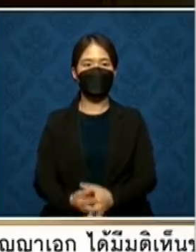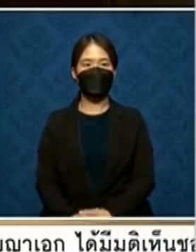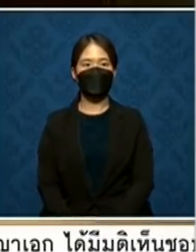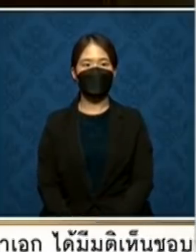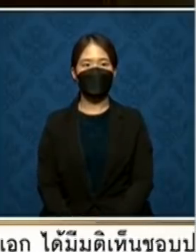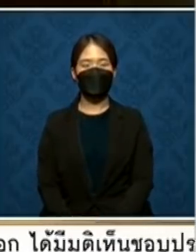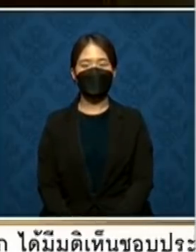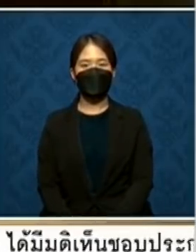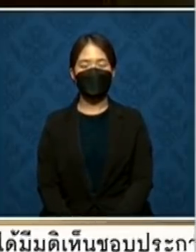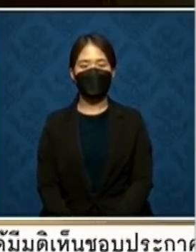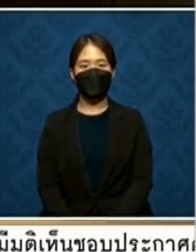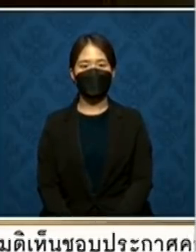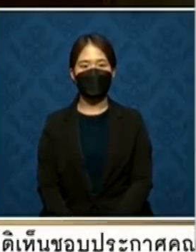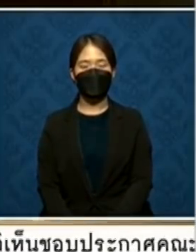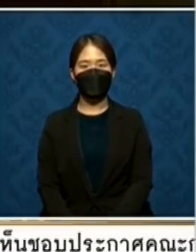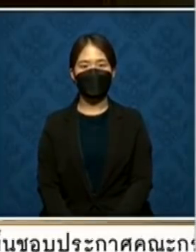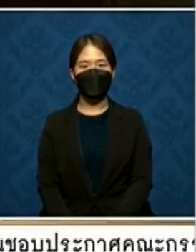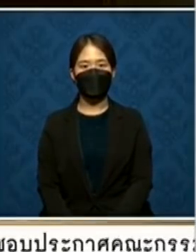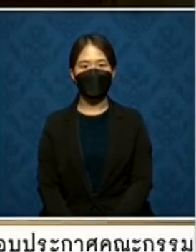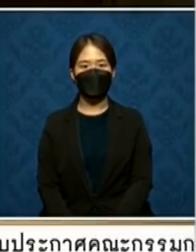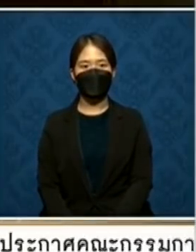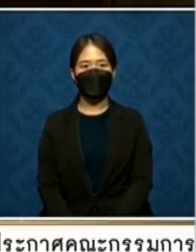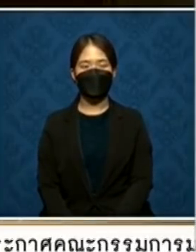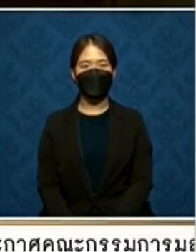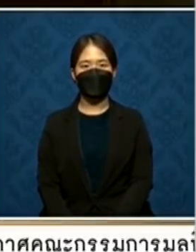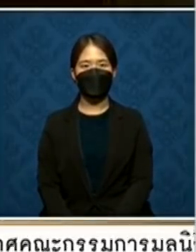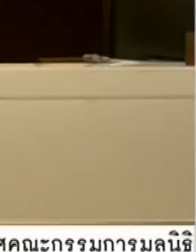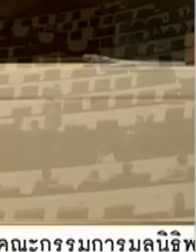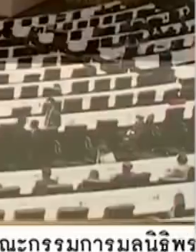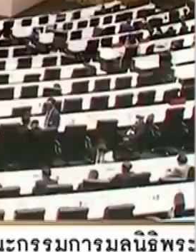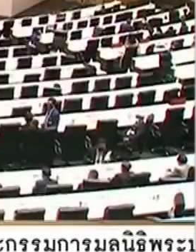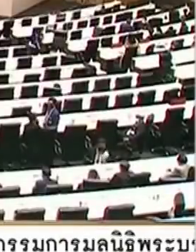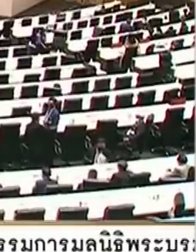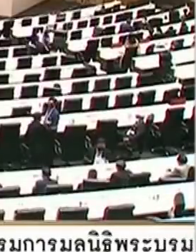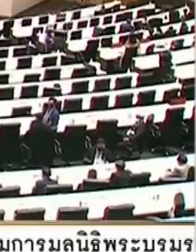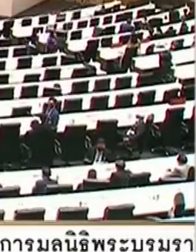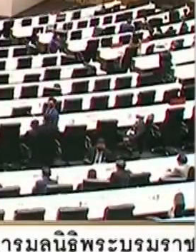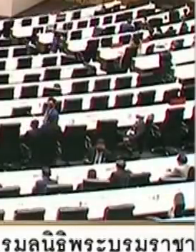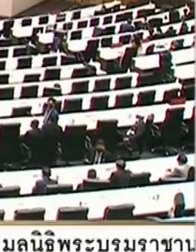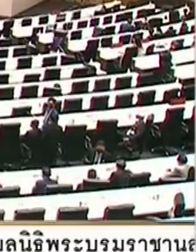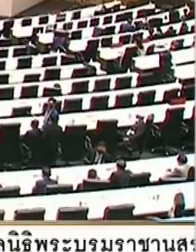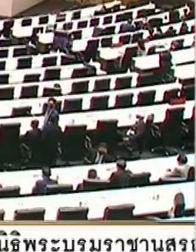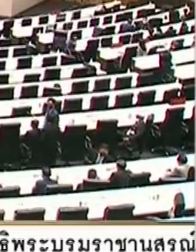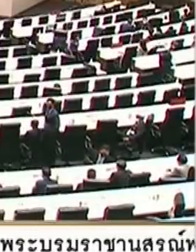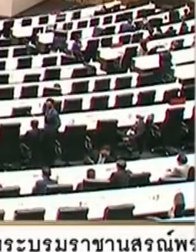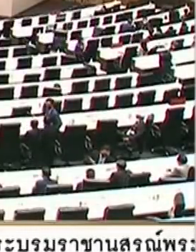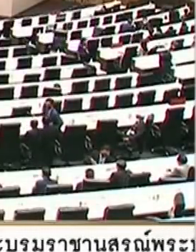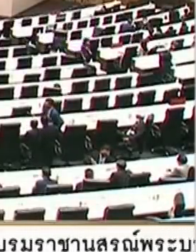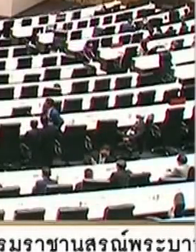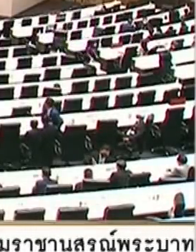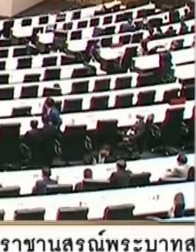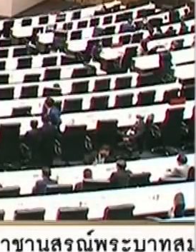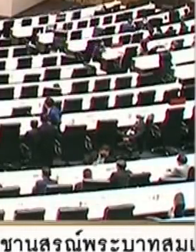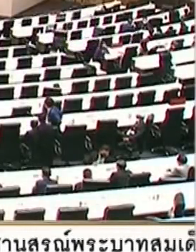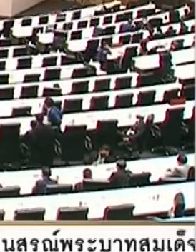ไม่กระทบมากมายนะแต่ว่าก็ไม่ถูกนะครับเพราะโดยหลักแล้วสภานี่ก็เป็นหน้าที่อันนี้ก็เถียงกันอยู่ว่าดังนั้นองค์ประชุมเนี่ยใครรับผิดช